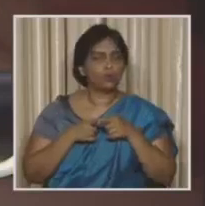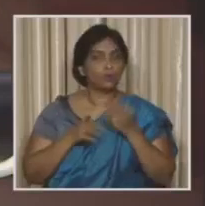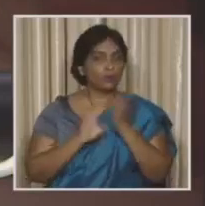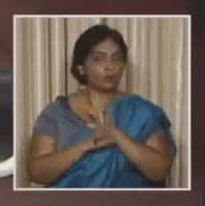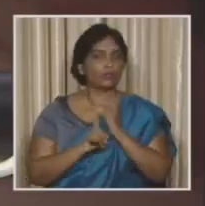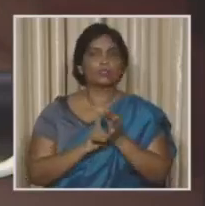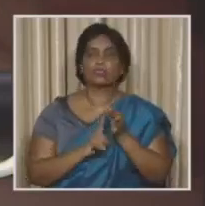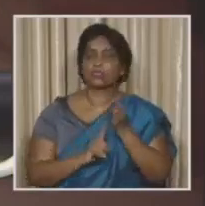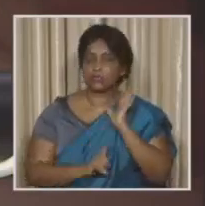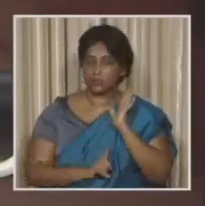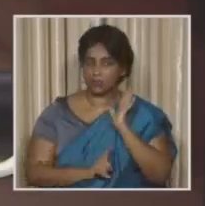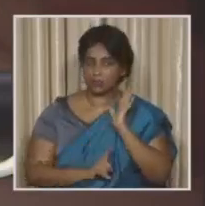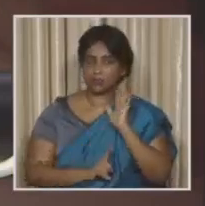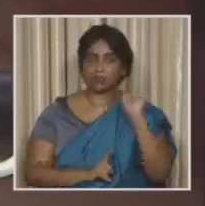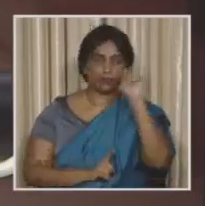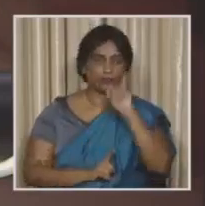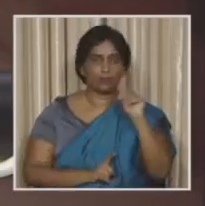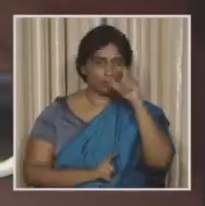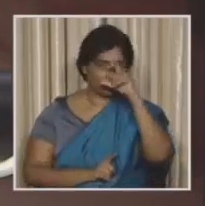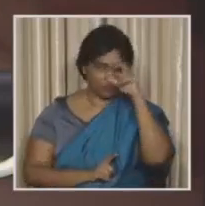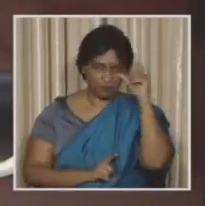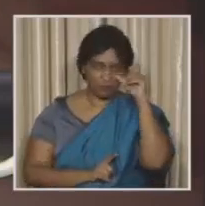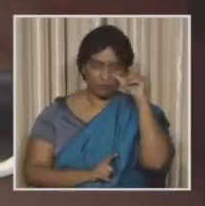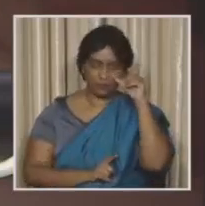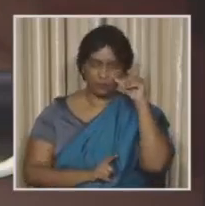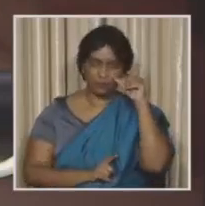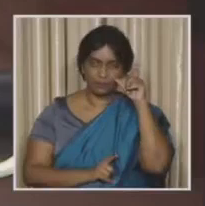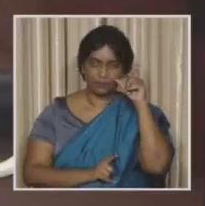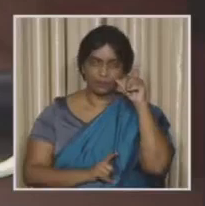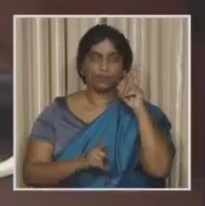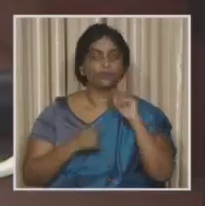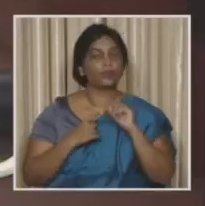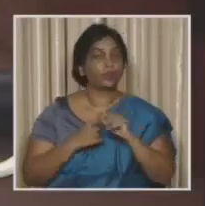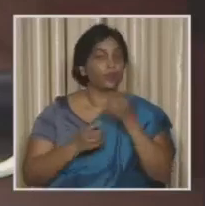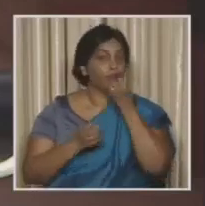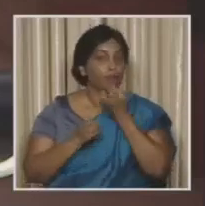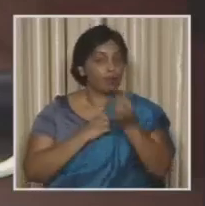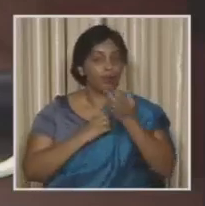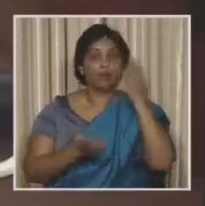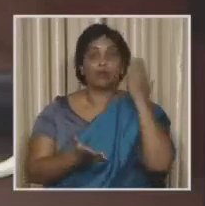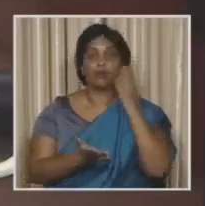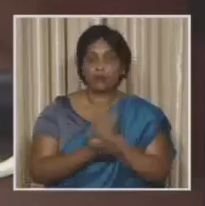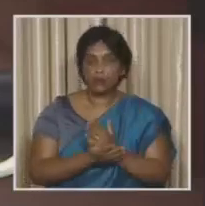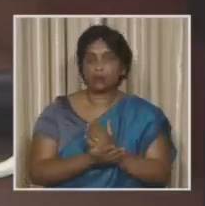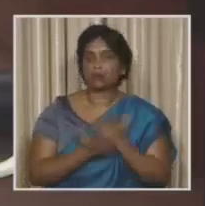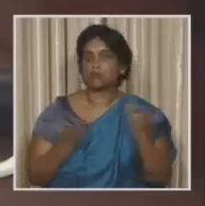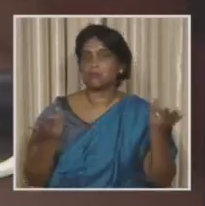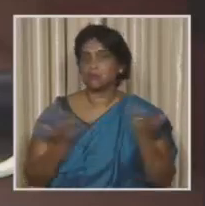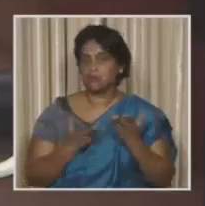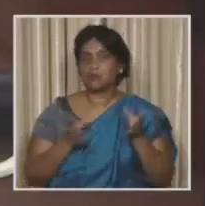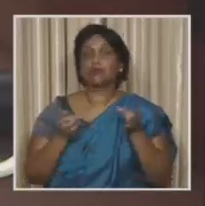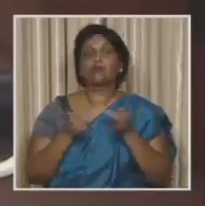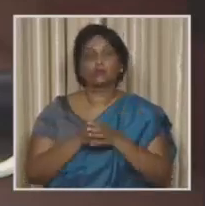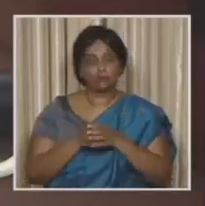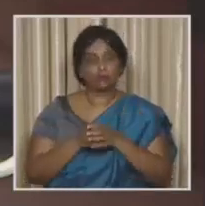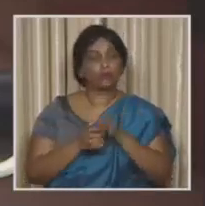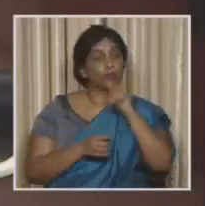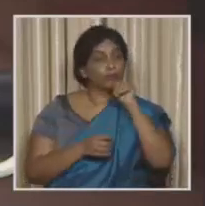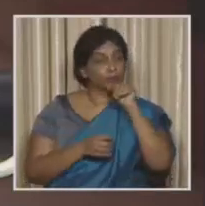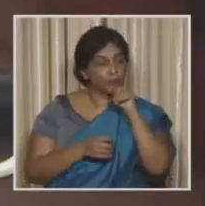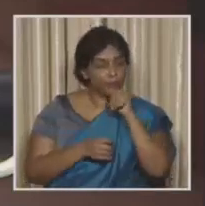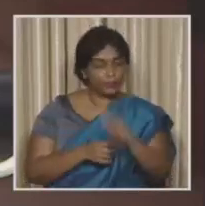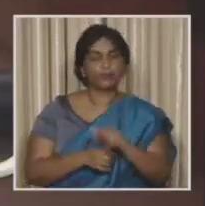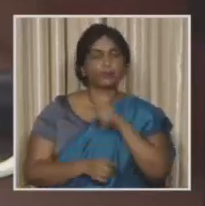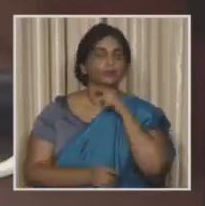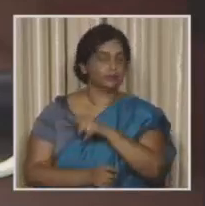hitapu jana adipati Maitripala Sirisen, mema pahare walakwa geni mata asamat tu parshavi lese nishtitel sasandhan